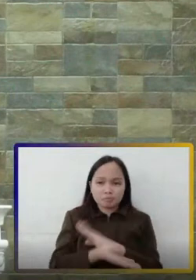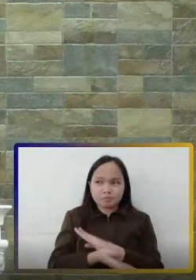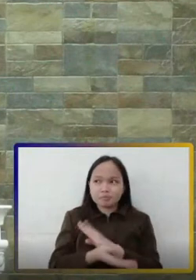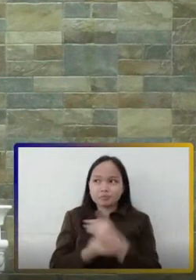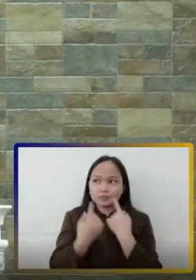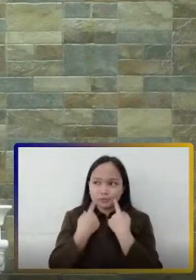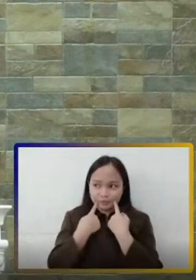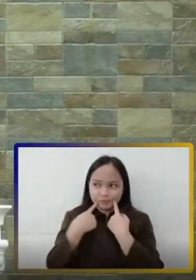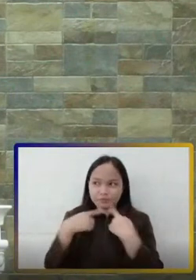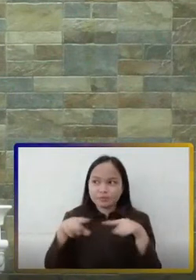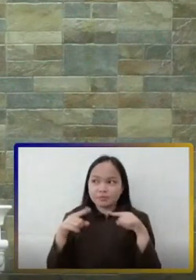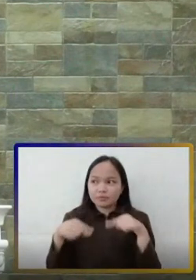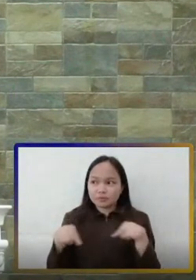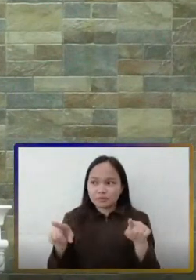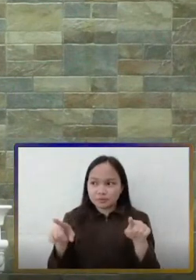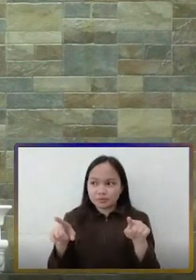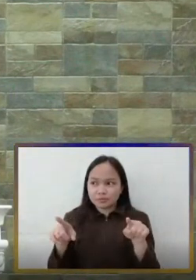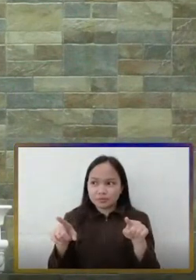si